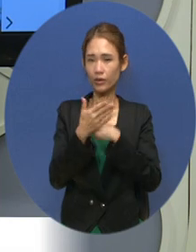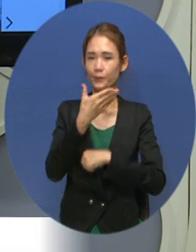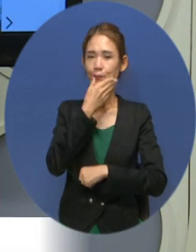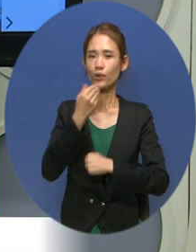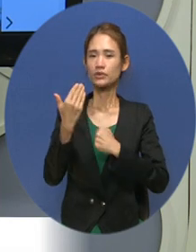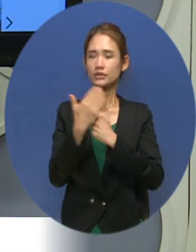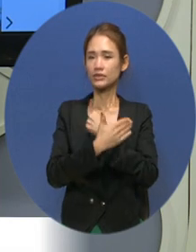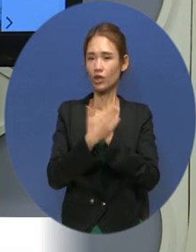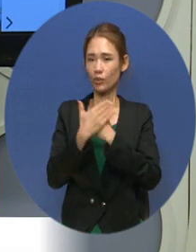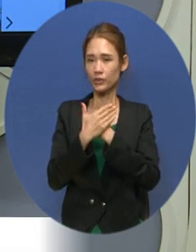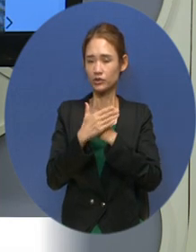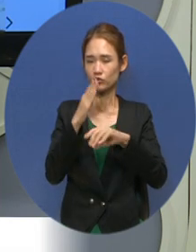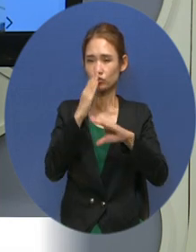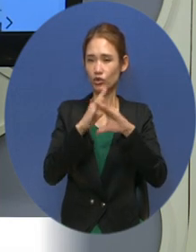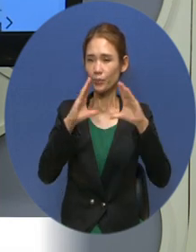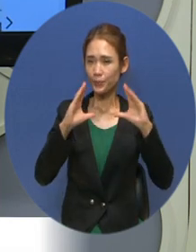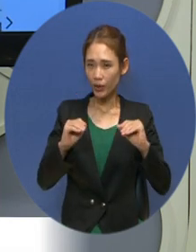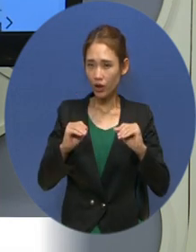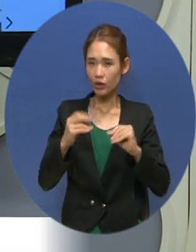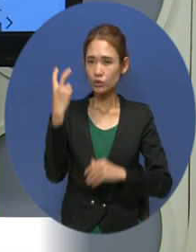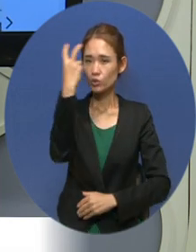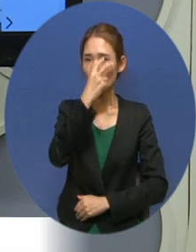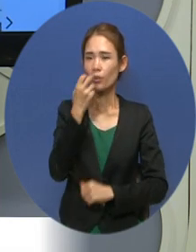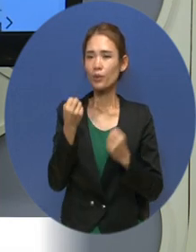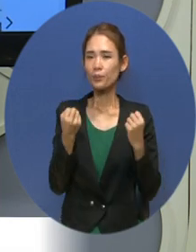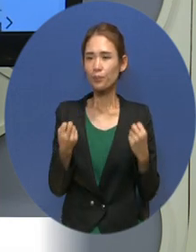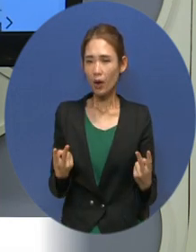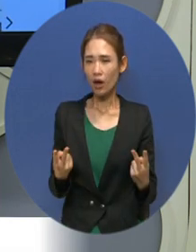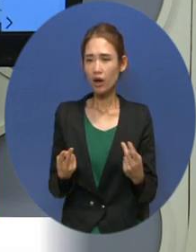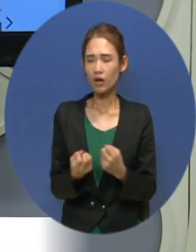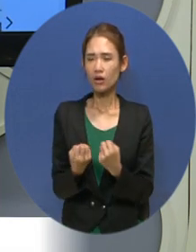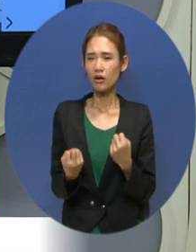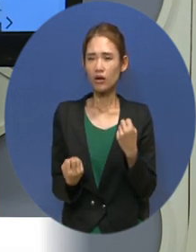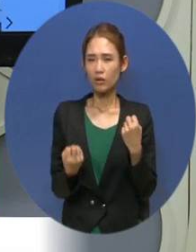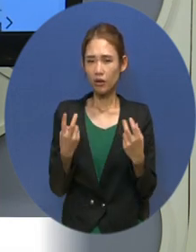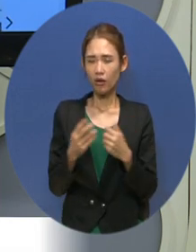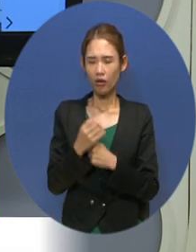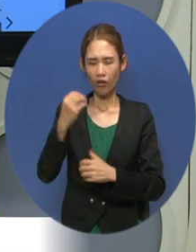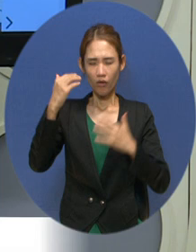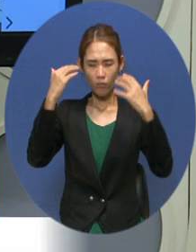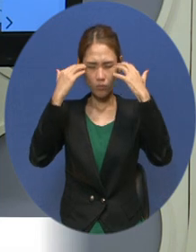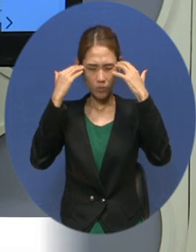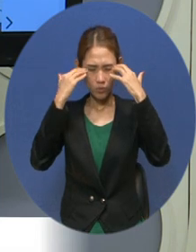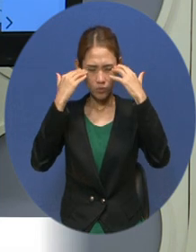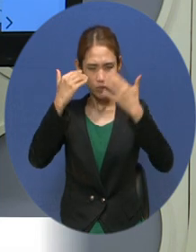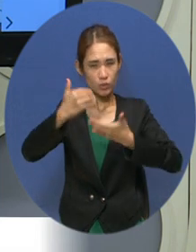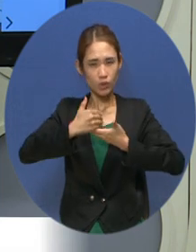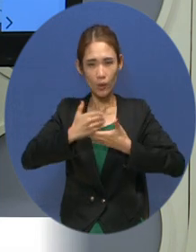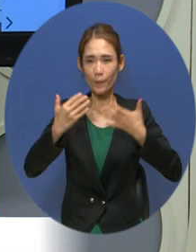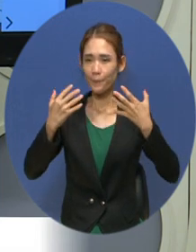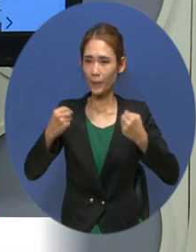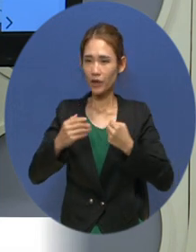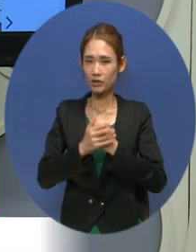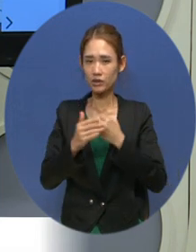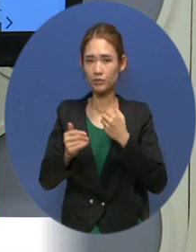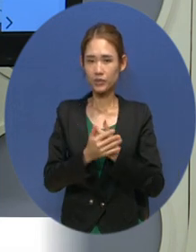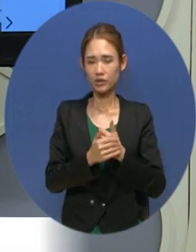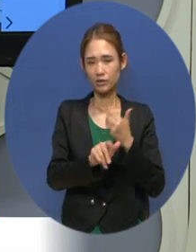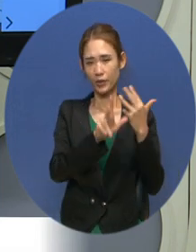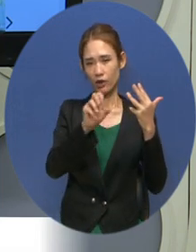서비스 중단으로 돌봄 공백이 발생하고 고통을 호소하는 시민이 많아짐에 따라 지난 3일부터